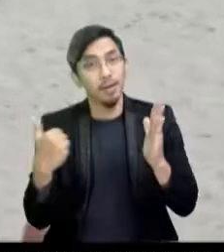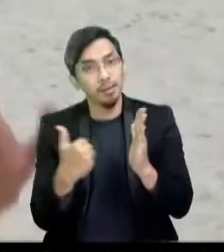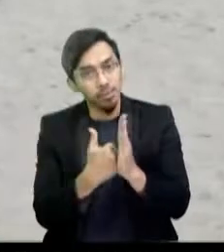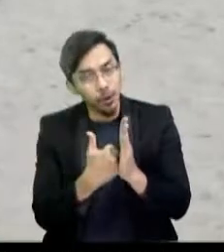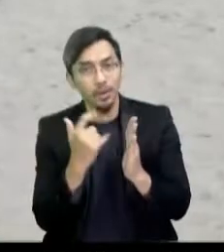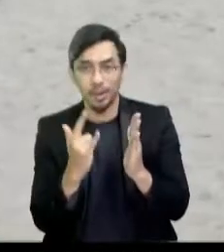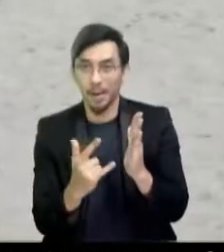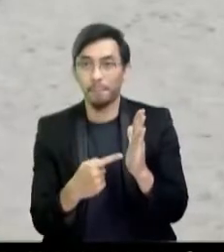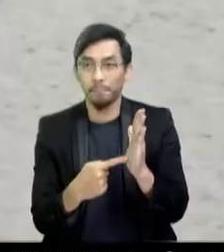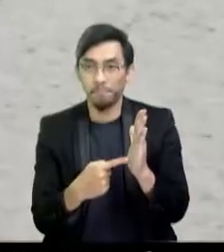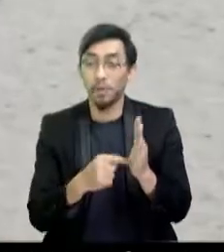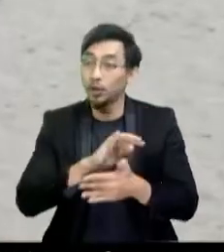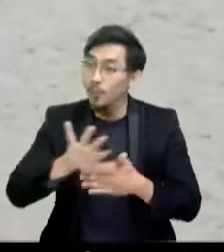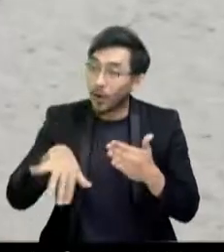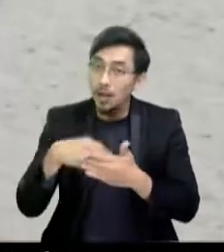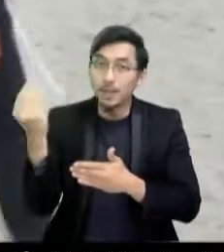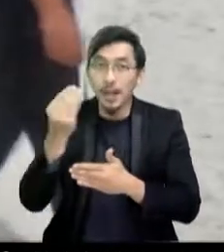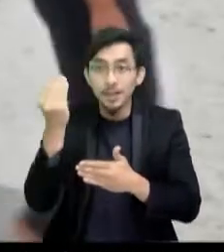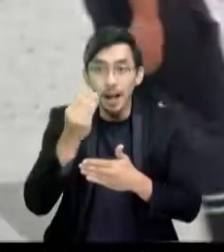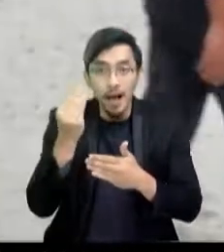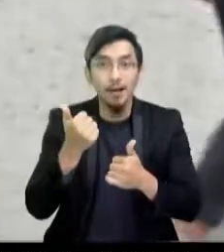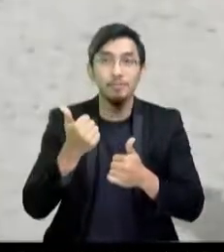berwisata tapi juga terhindar dari penyebaran virus